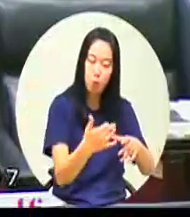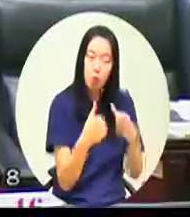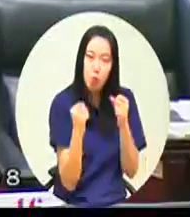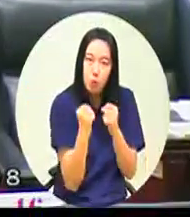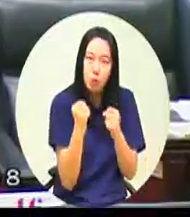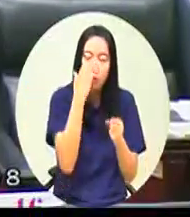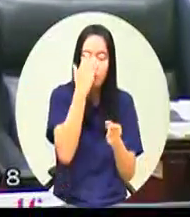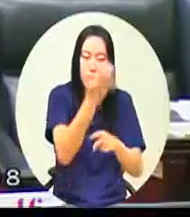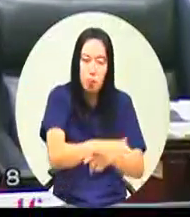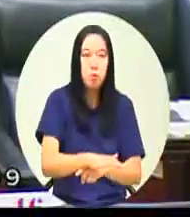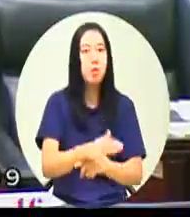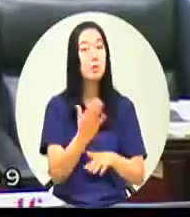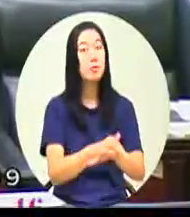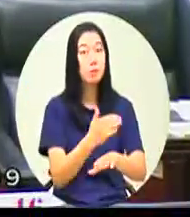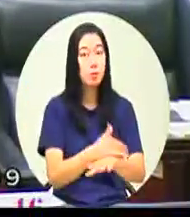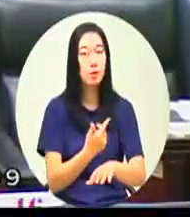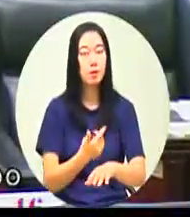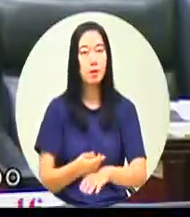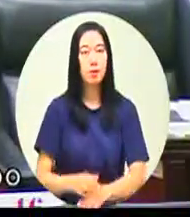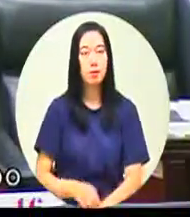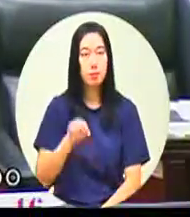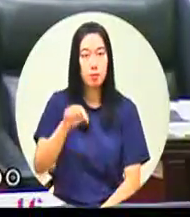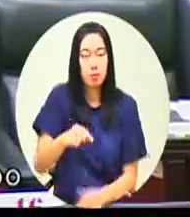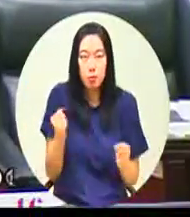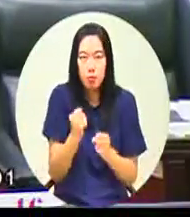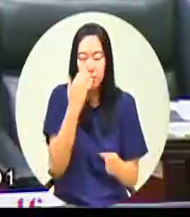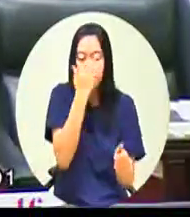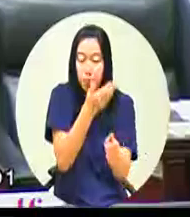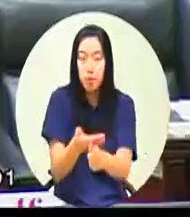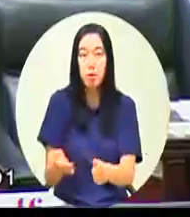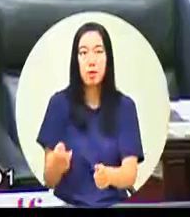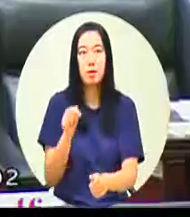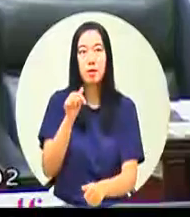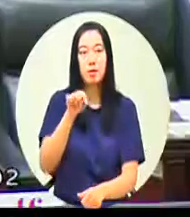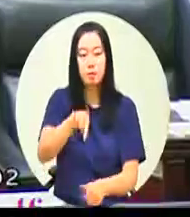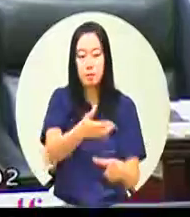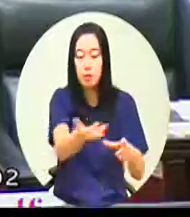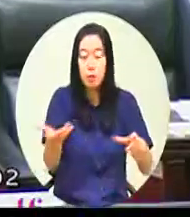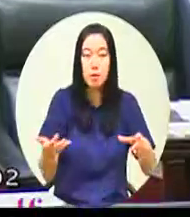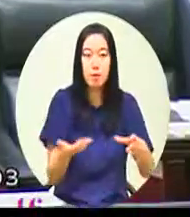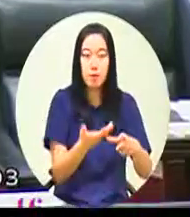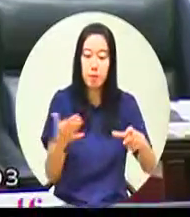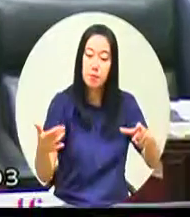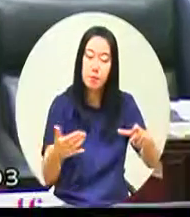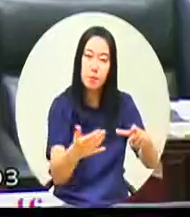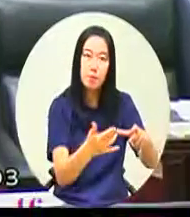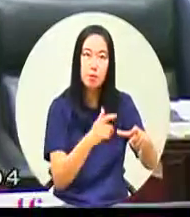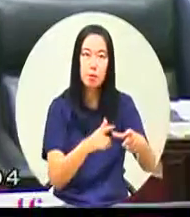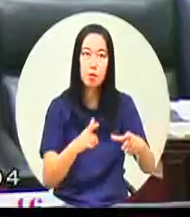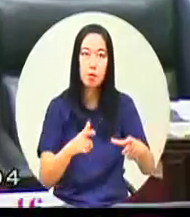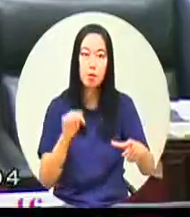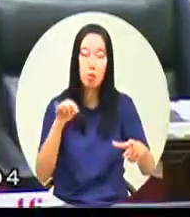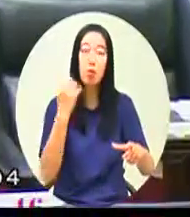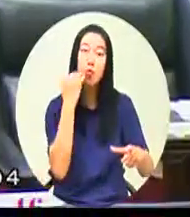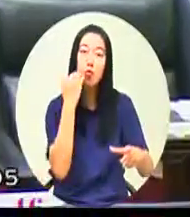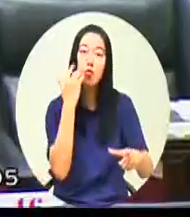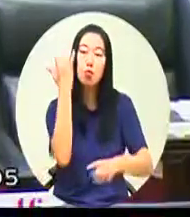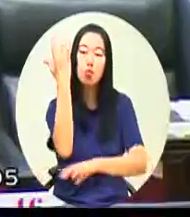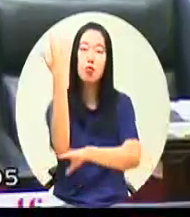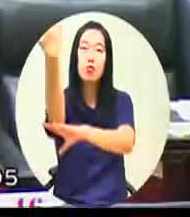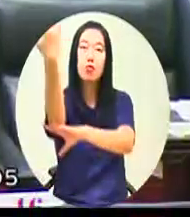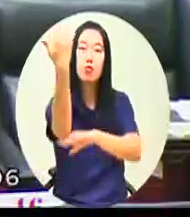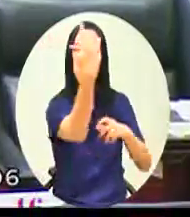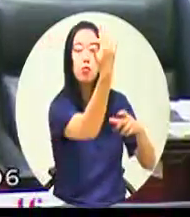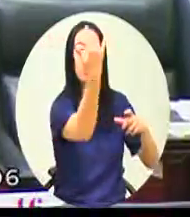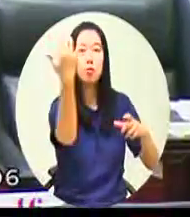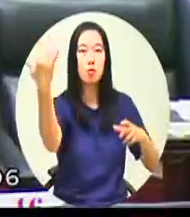像即个咱的洪台的，咱即个旱灾的时阵吼，温啊若有 在一个树啊，迄个所在，迄块温啊，迄块鱼啊，拢